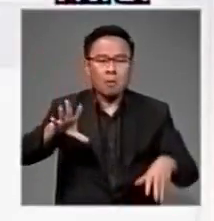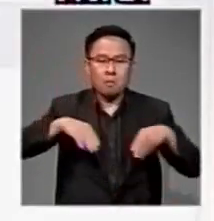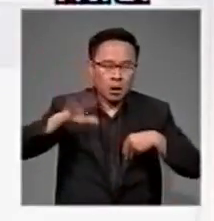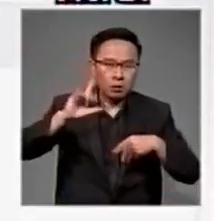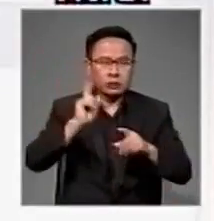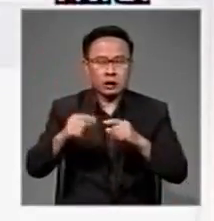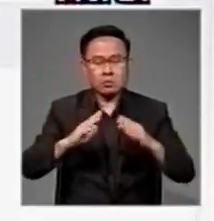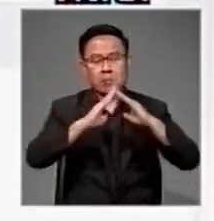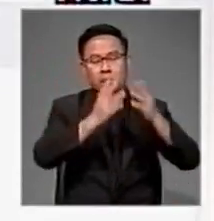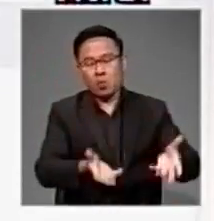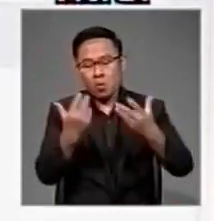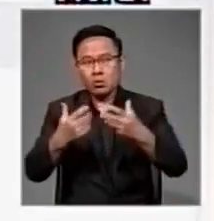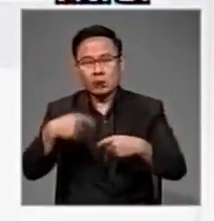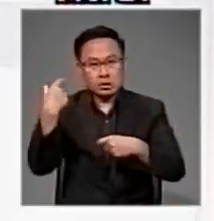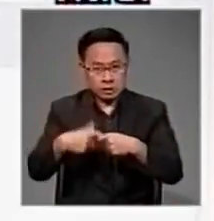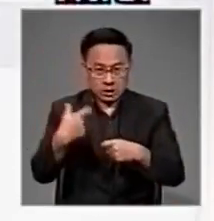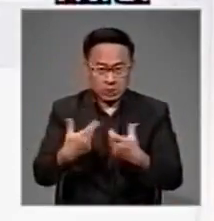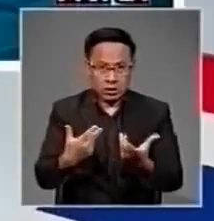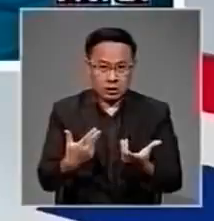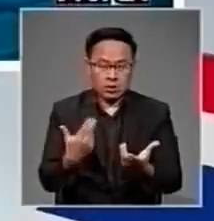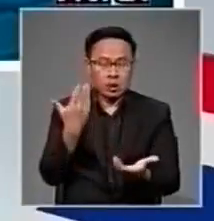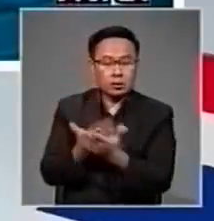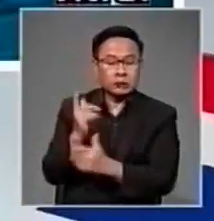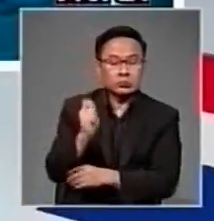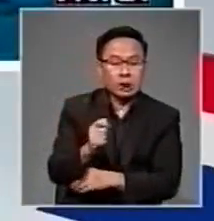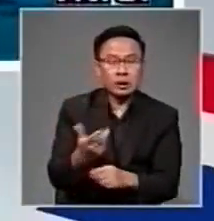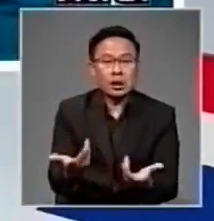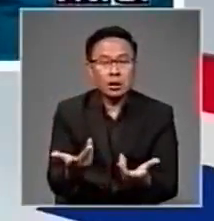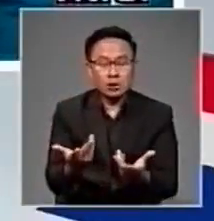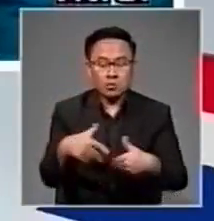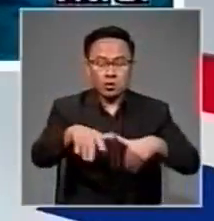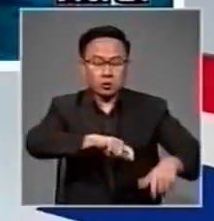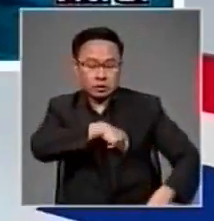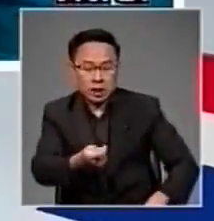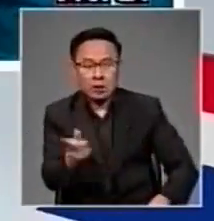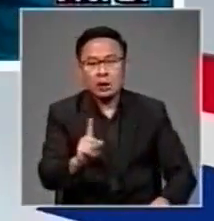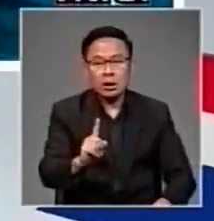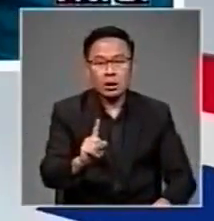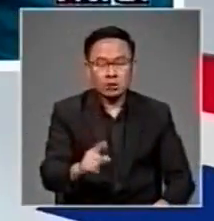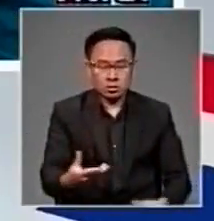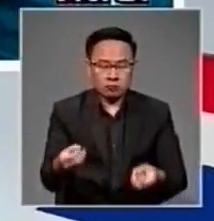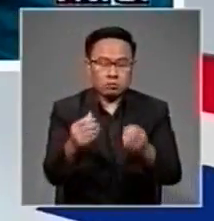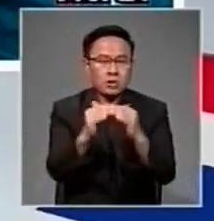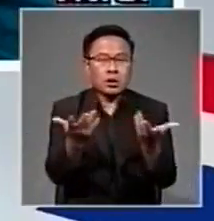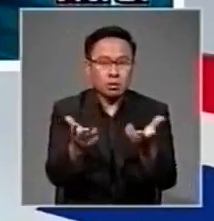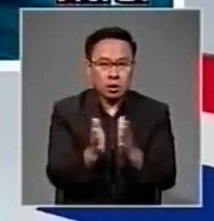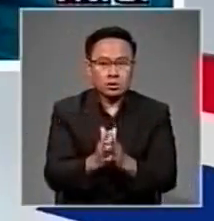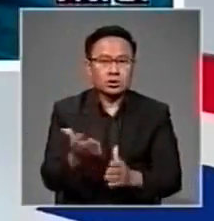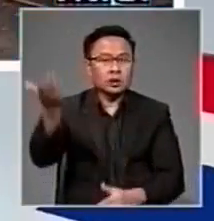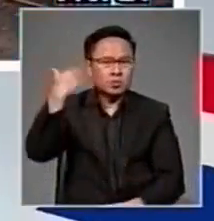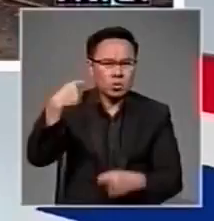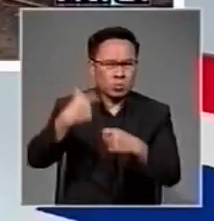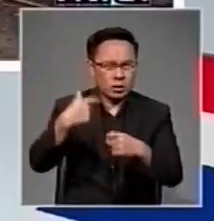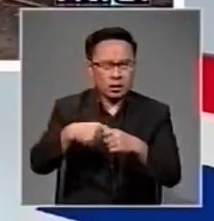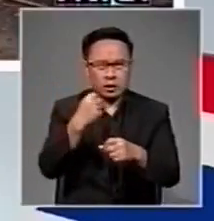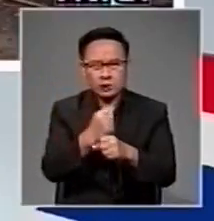จะดำเนินการได้นะครับเพราะว่าการที่ให้ชาวบ้านรื้อถอนเนี่ยมีส่วนไหนที่จะให้ชาวบ้านได ้ ชาวบ้านเสียส่วนไ